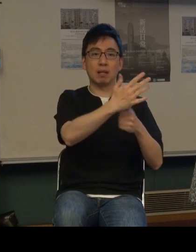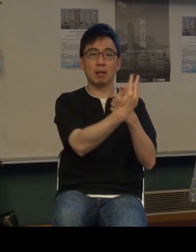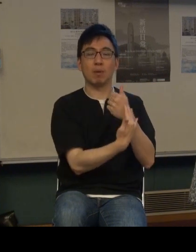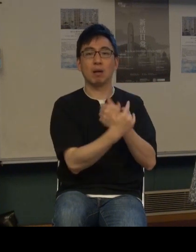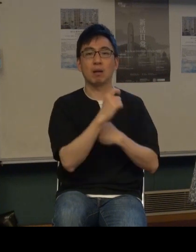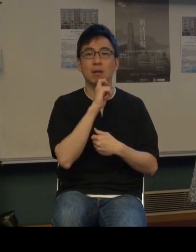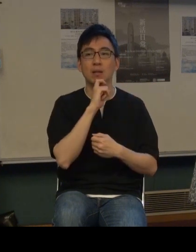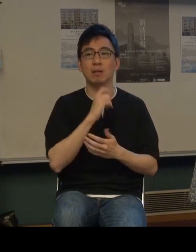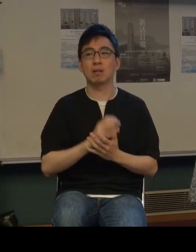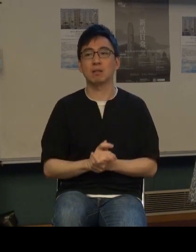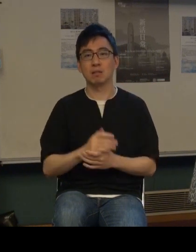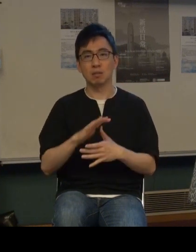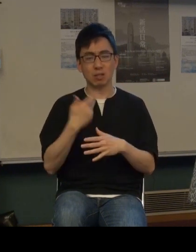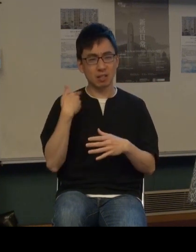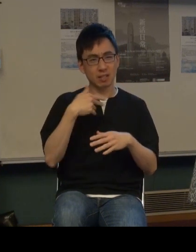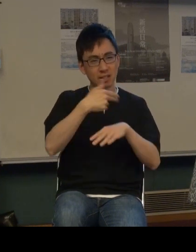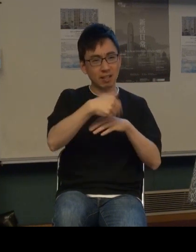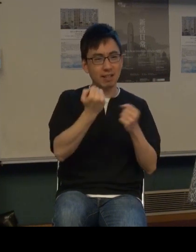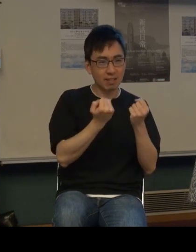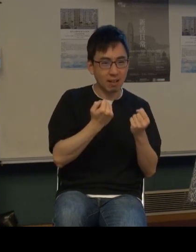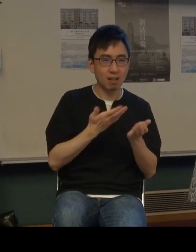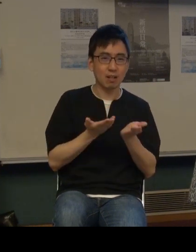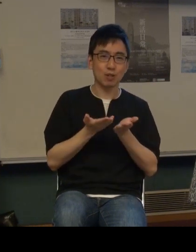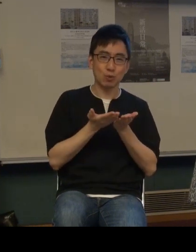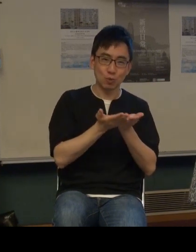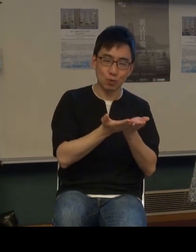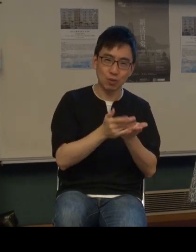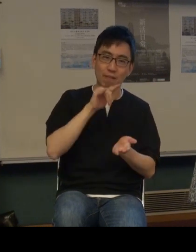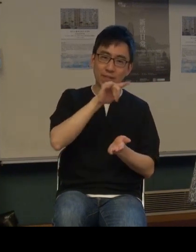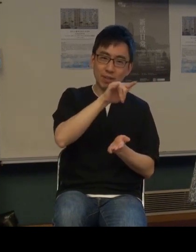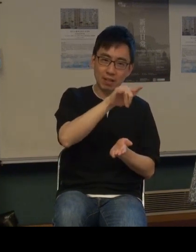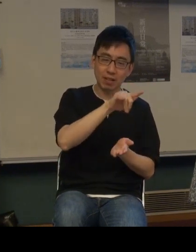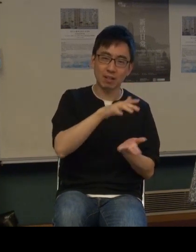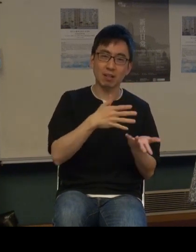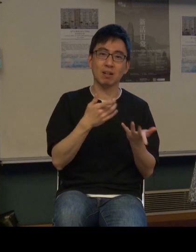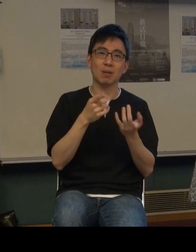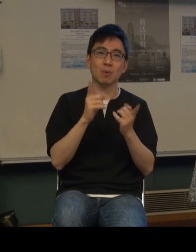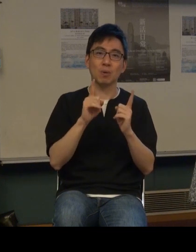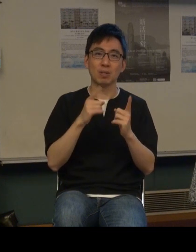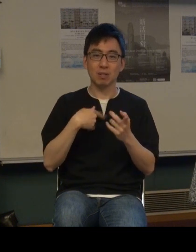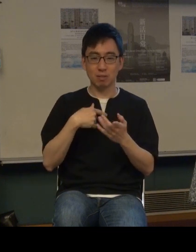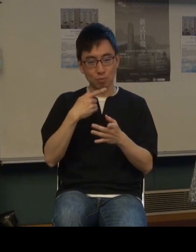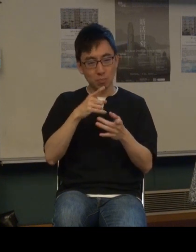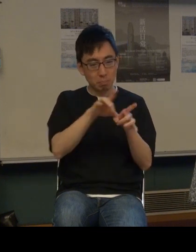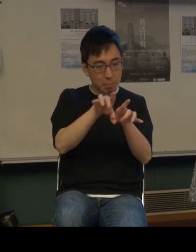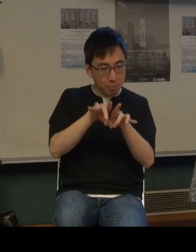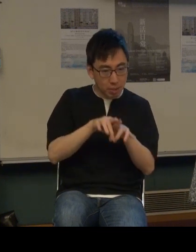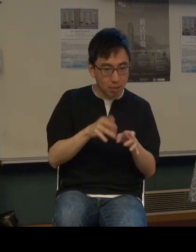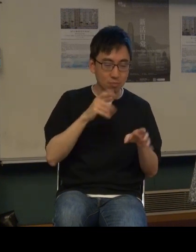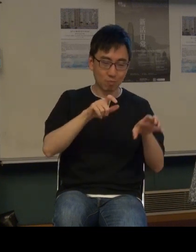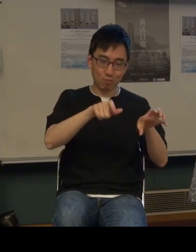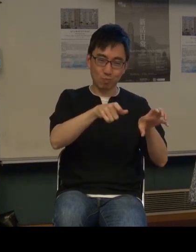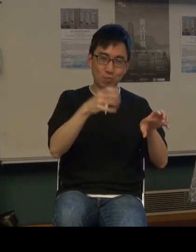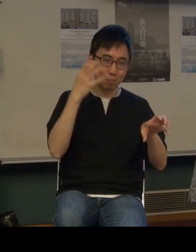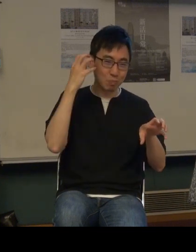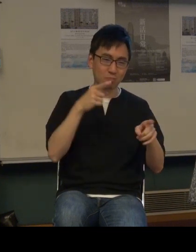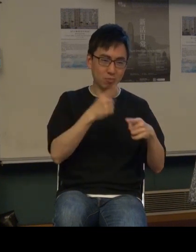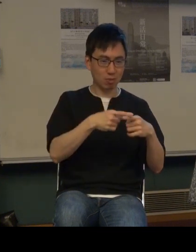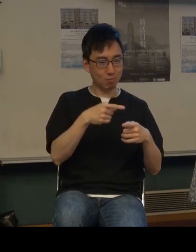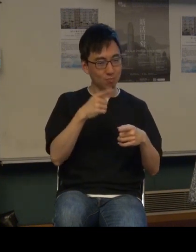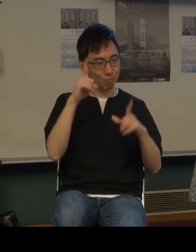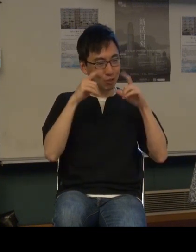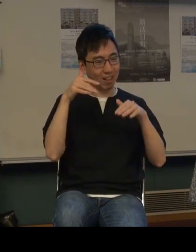即係設計嗰啲車啊、船啊、飛機啊，甚至係一啲嘅產品啊，好似收音機啊嗰啲都好流線型